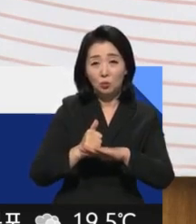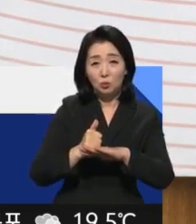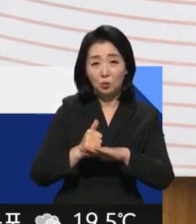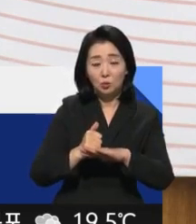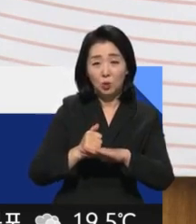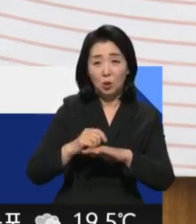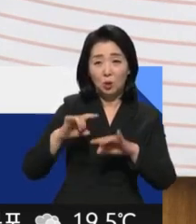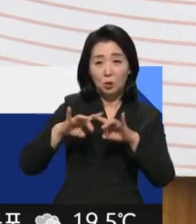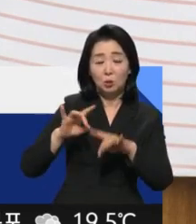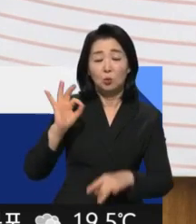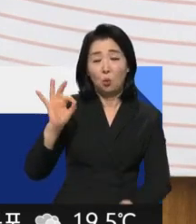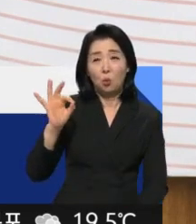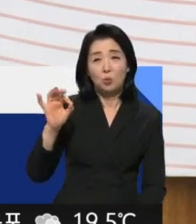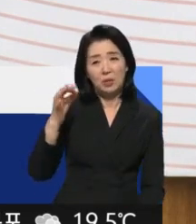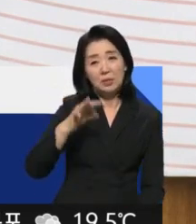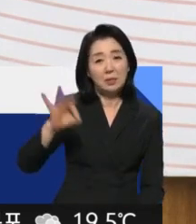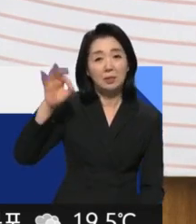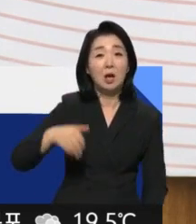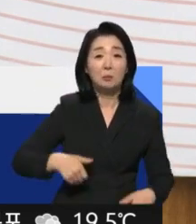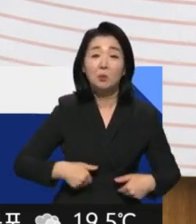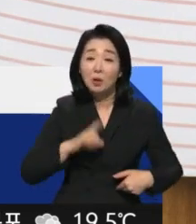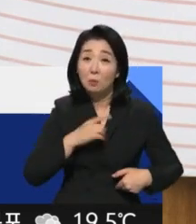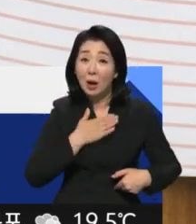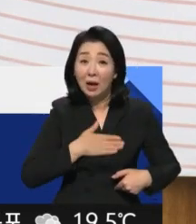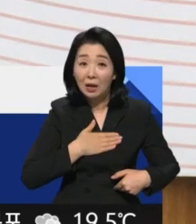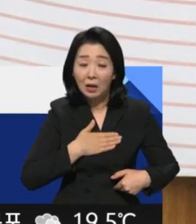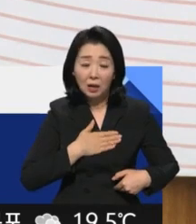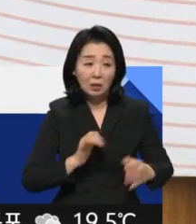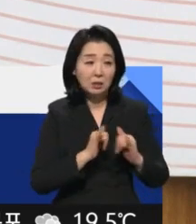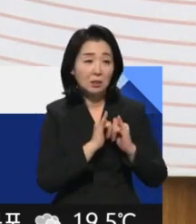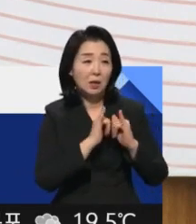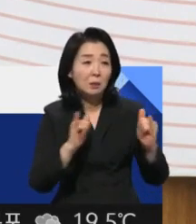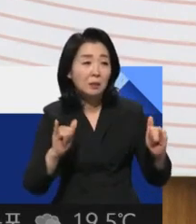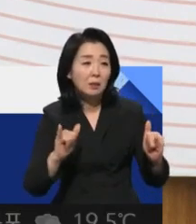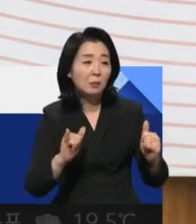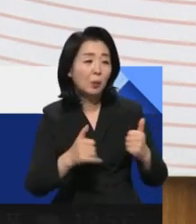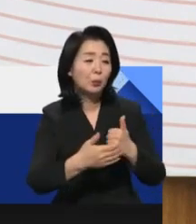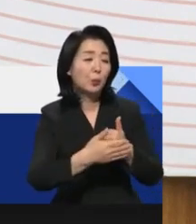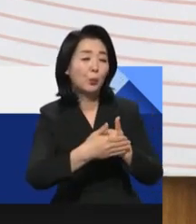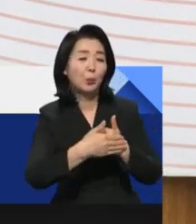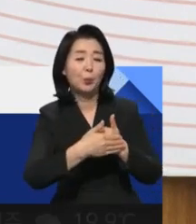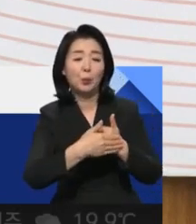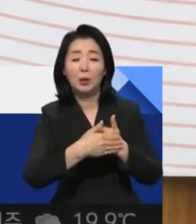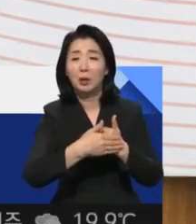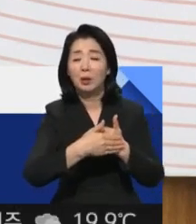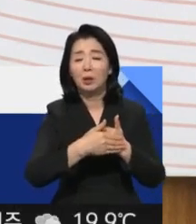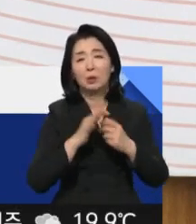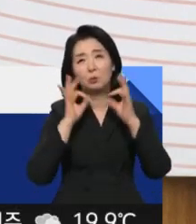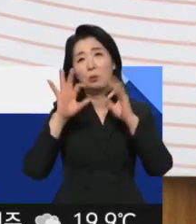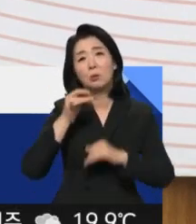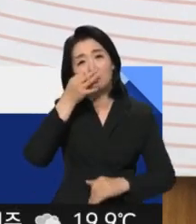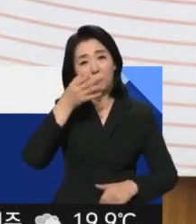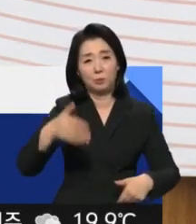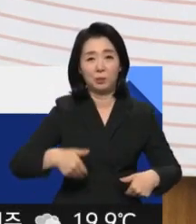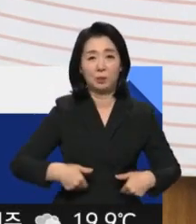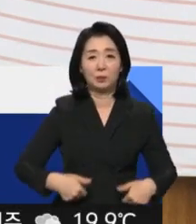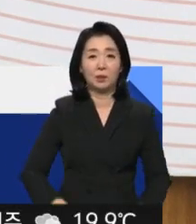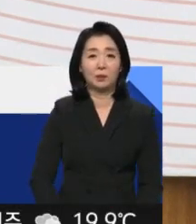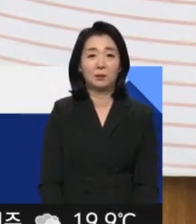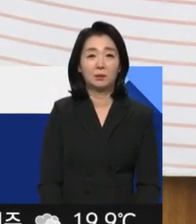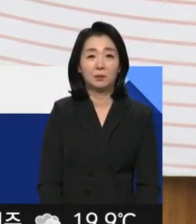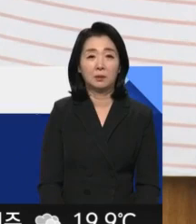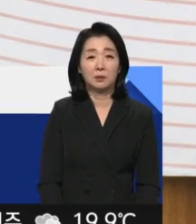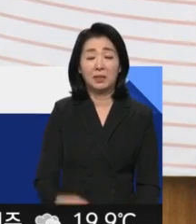다 압니다. 그렇지만 국민에게 손 내밀 염치 있는 노력을 먼저 보여야 할 것입니다. 다시